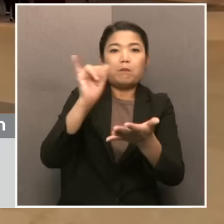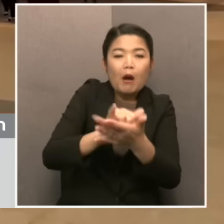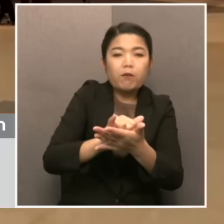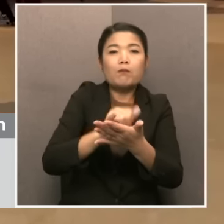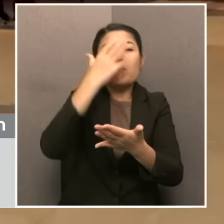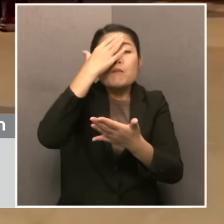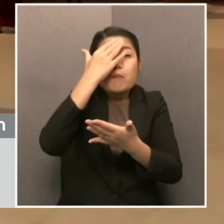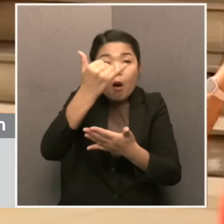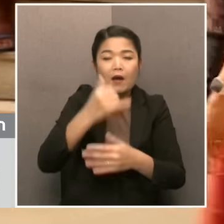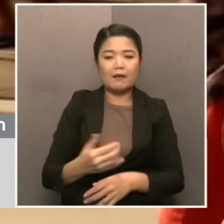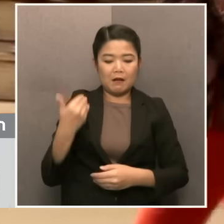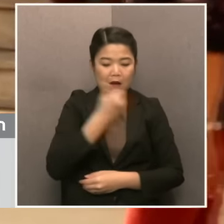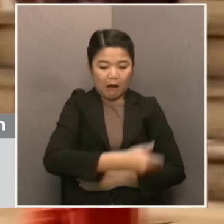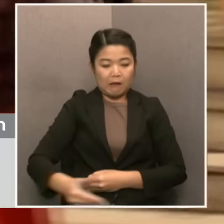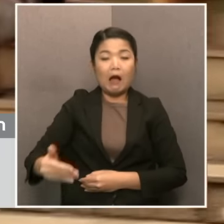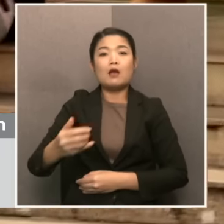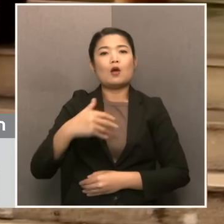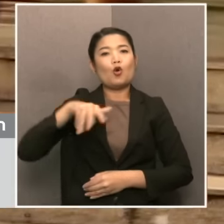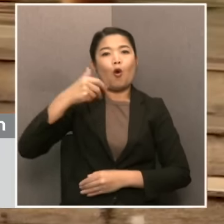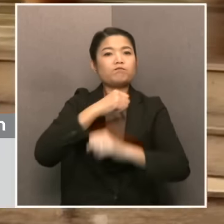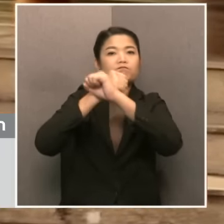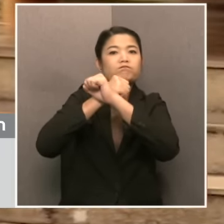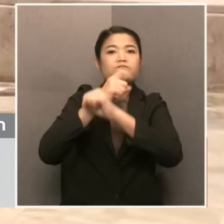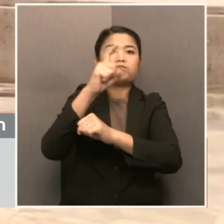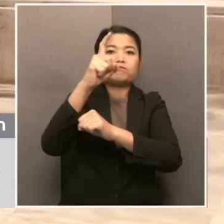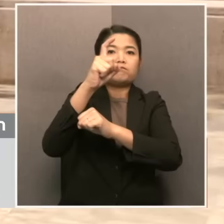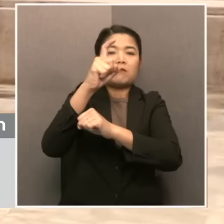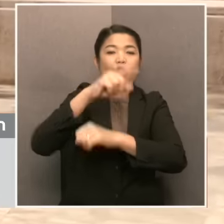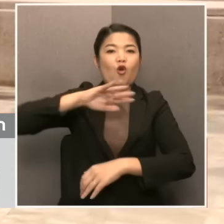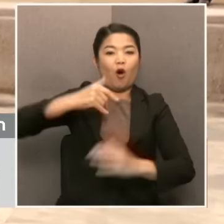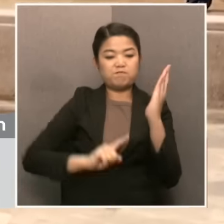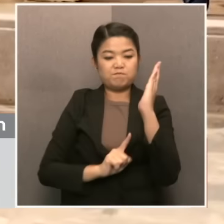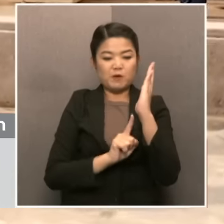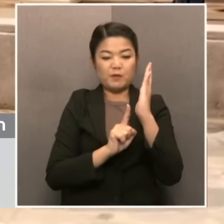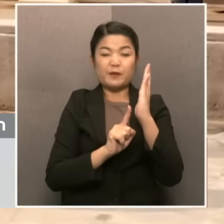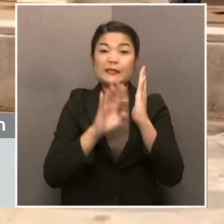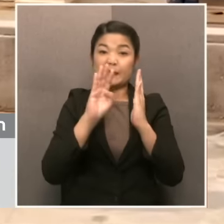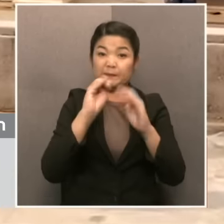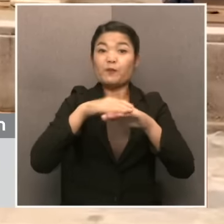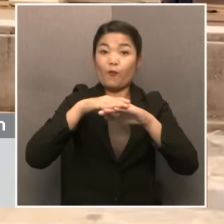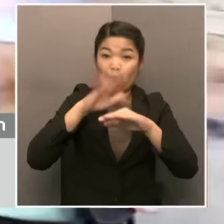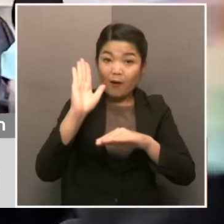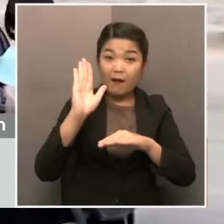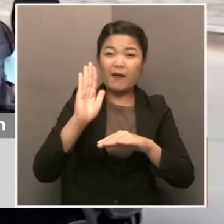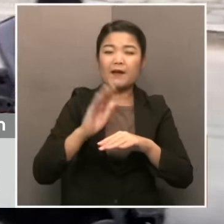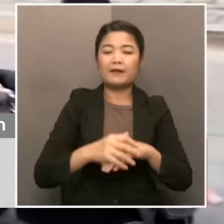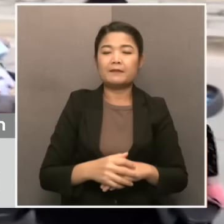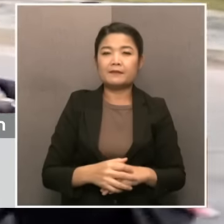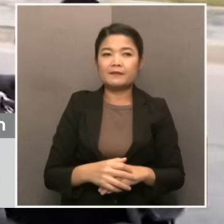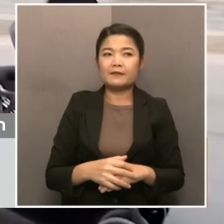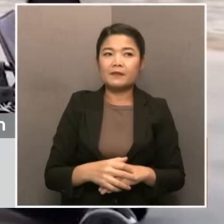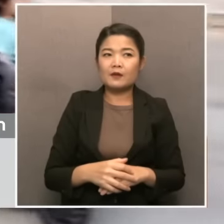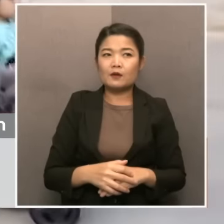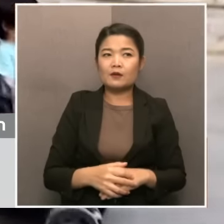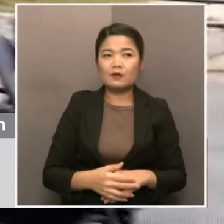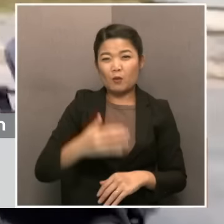คุมระดับความร้อนได้ทำให้อุณหภูมิร่างกายสูงขึ้นเรื่อยๆจนเกิน40องศาเซลเซียสนะคะหลังจากนั้นก็จะตัวร้อ